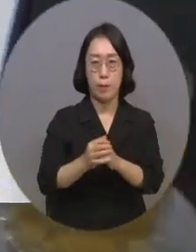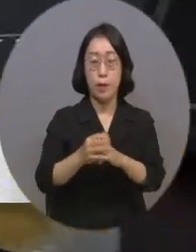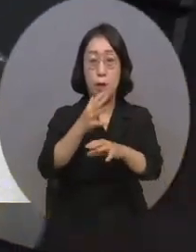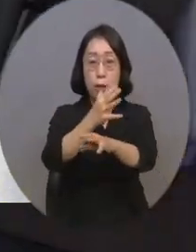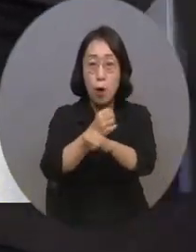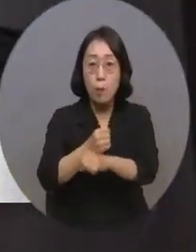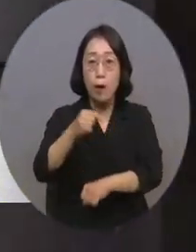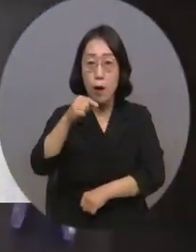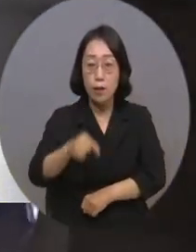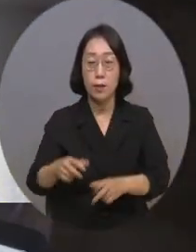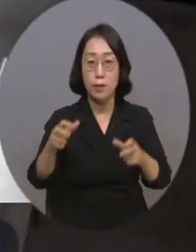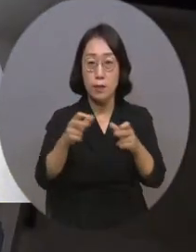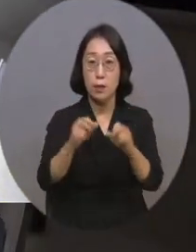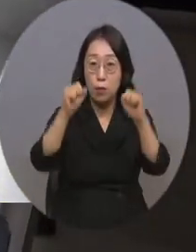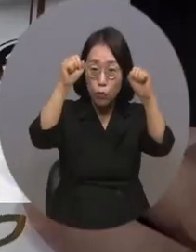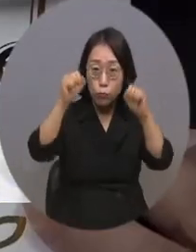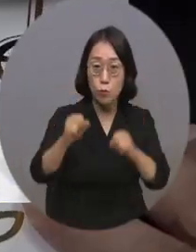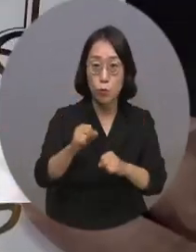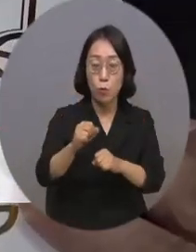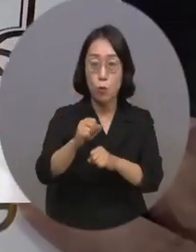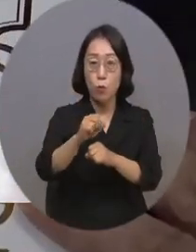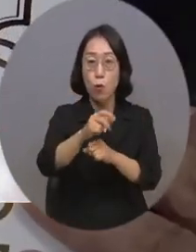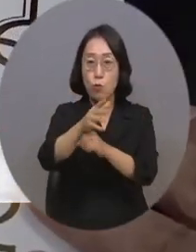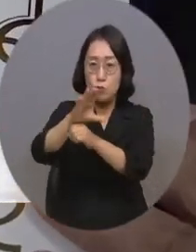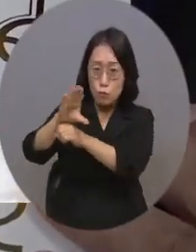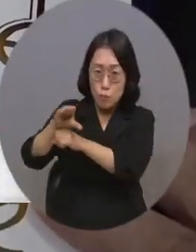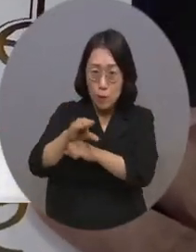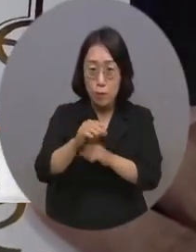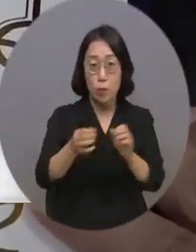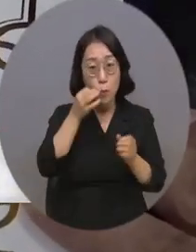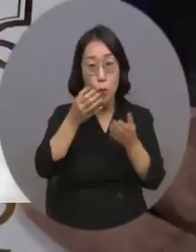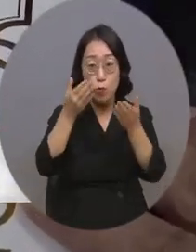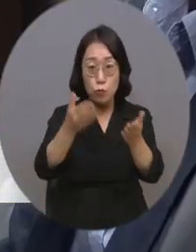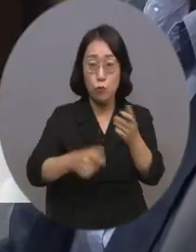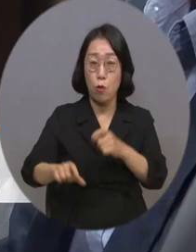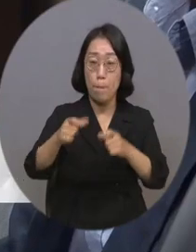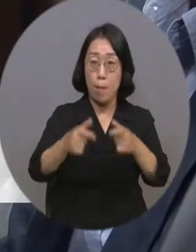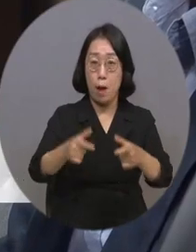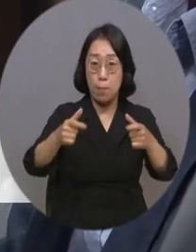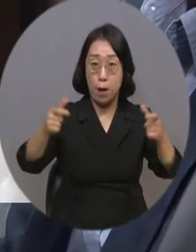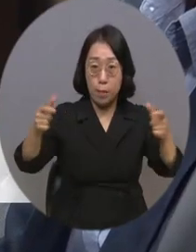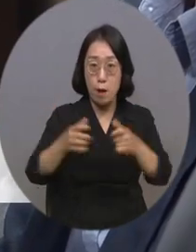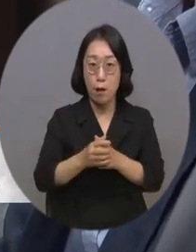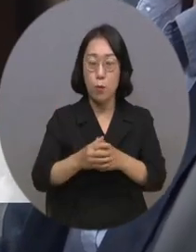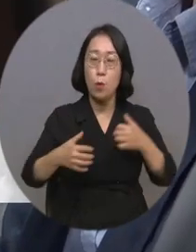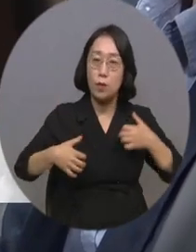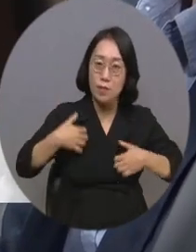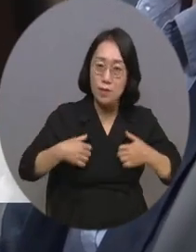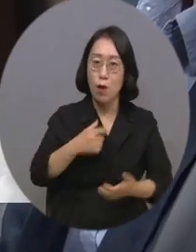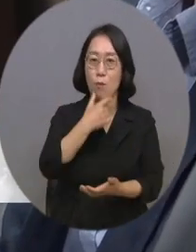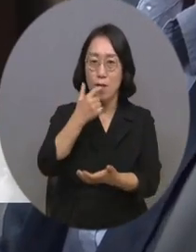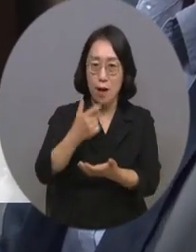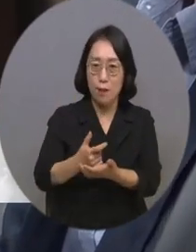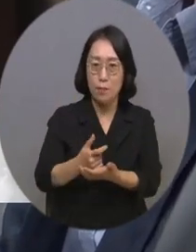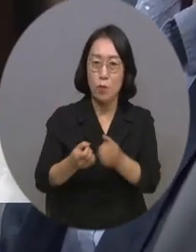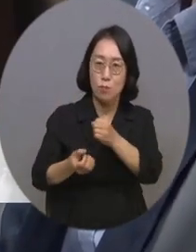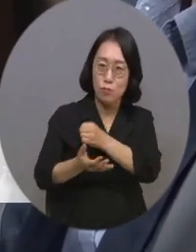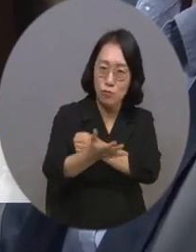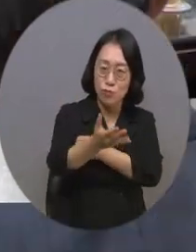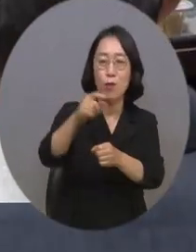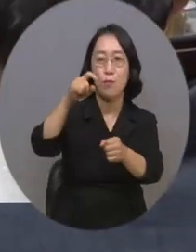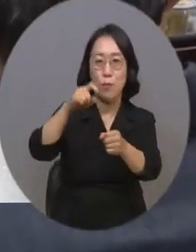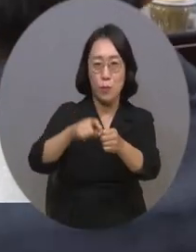협약은 장애인 스포츠 중계방송을 통해 저변을 확대하고 나아가 장애인 스포츠의 재미와 감동을 확산하고자